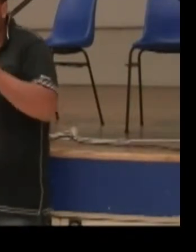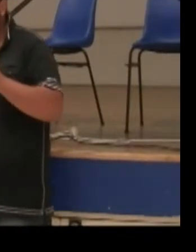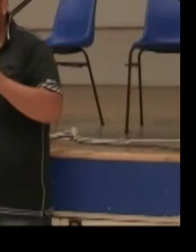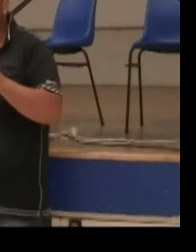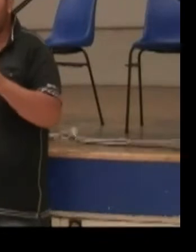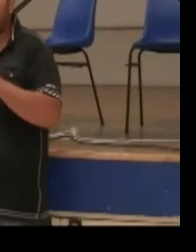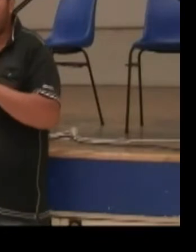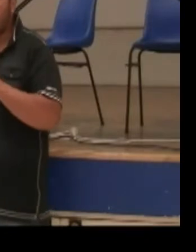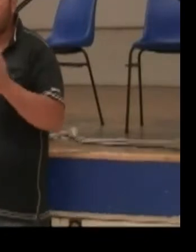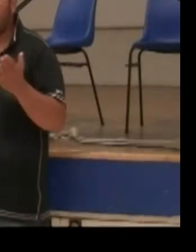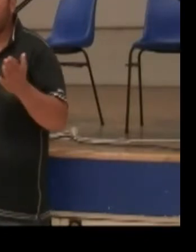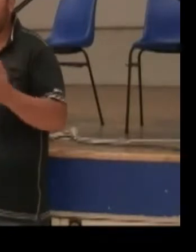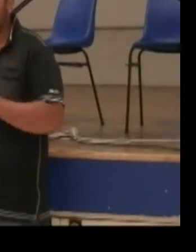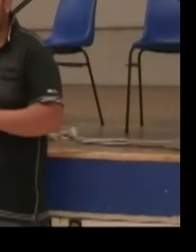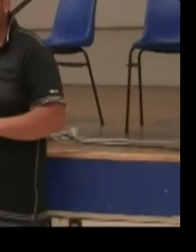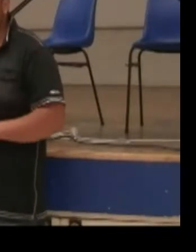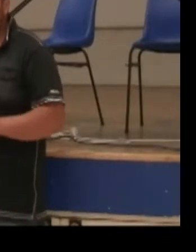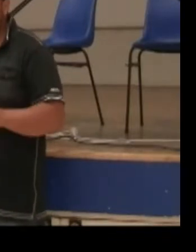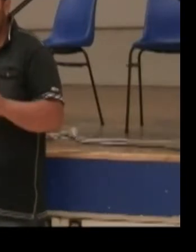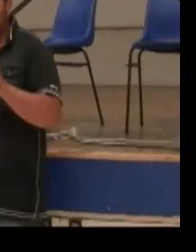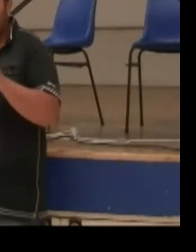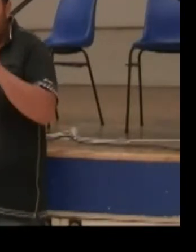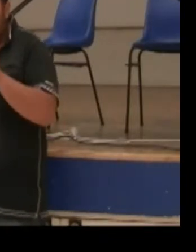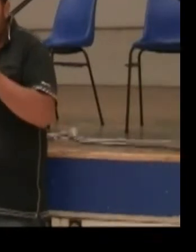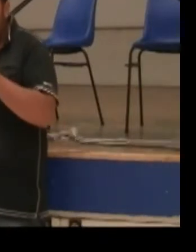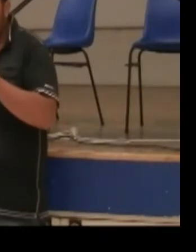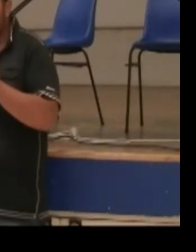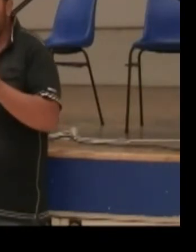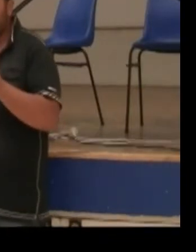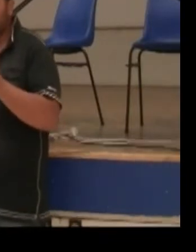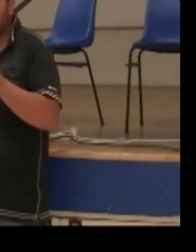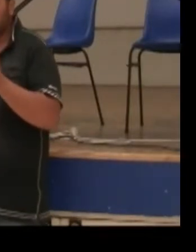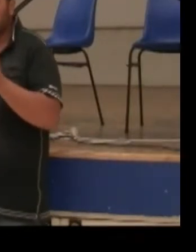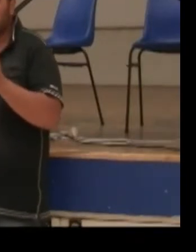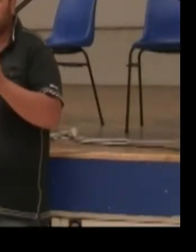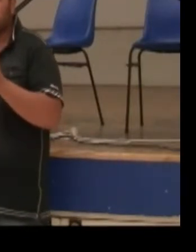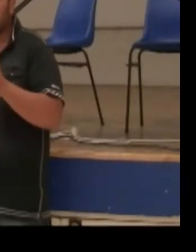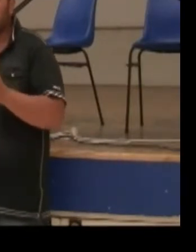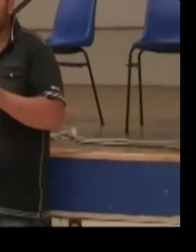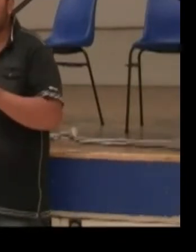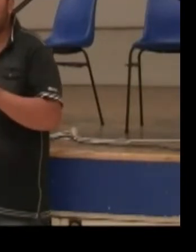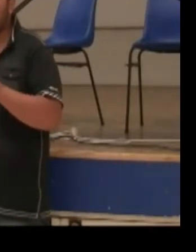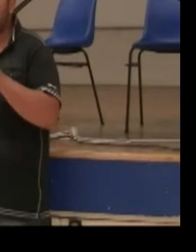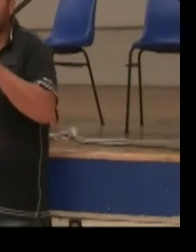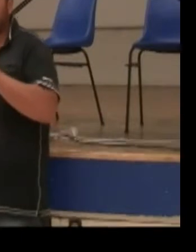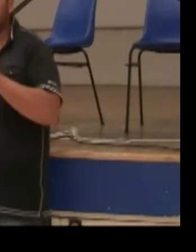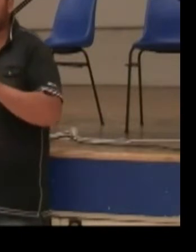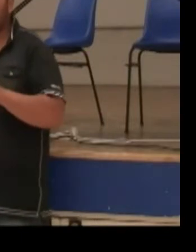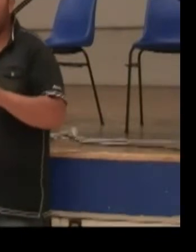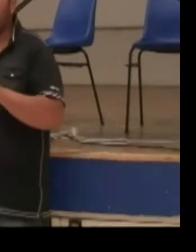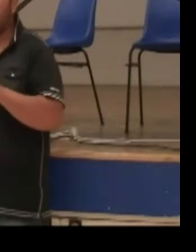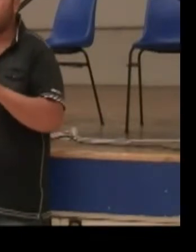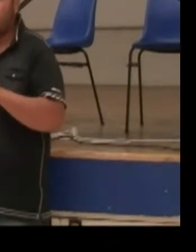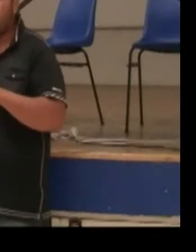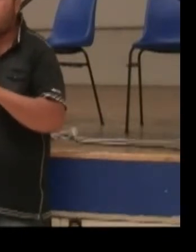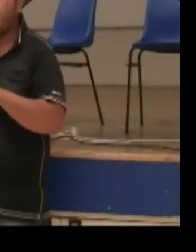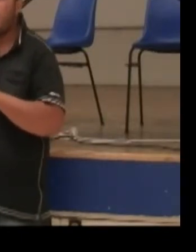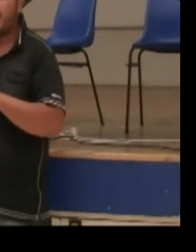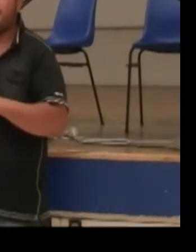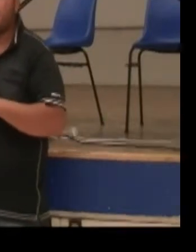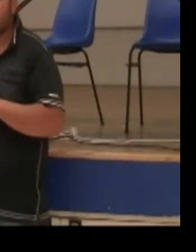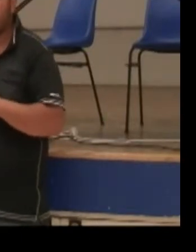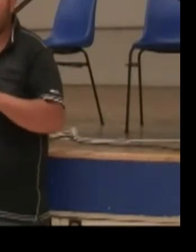de la mécréance. « Ouama kafara Sulaiman, wala kina shayatina kafara. » Ok. Ensuite, il nous décrit hein, ce que font les